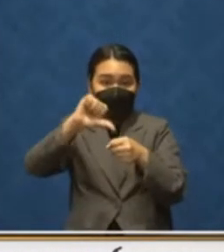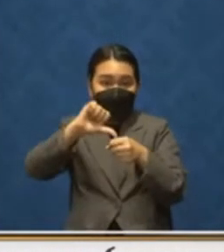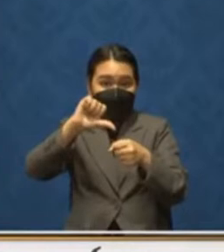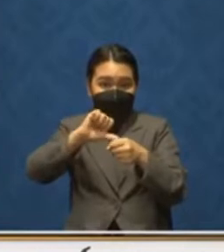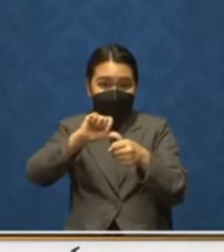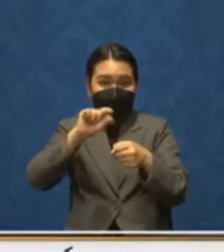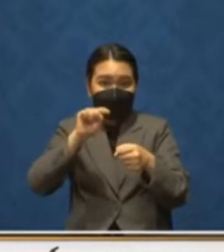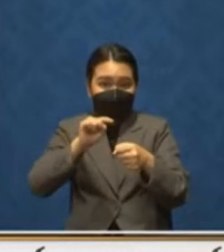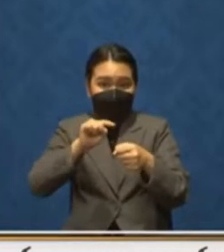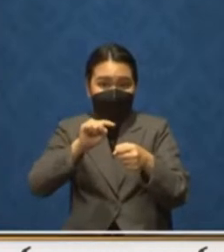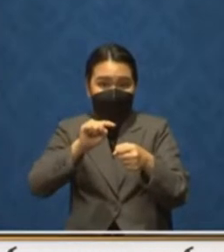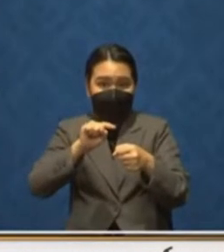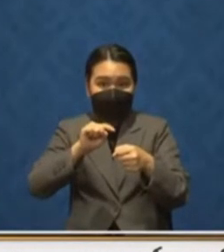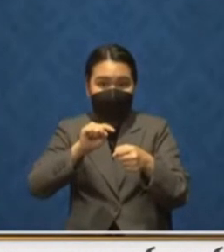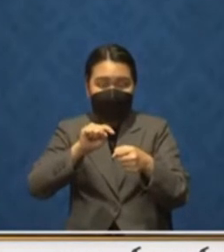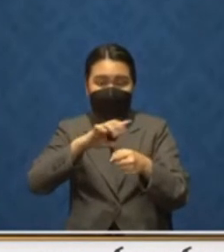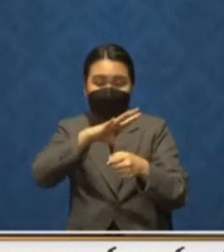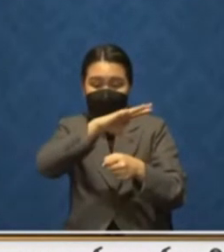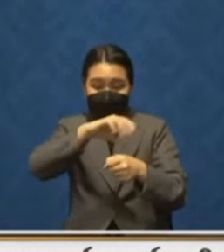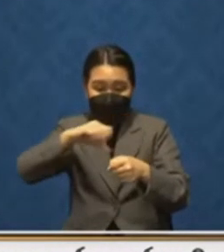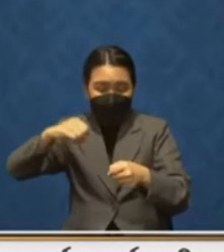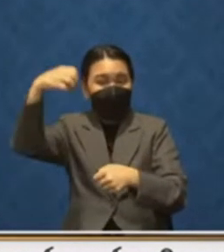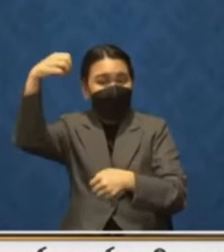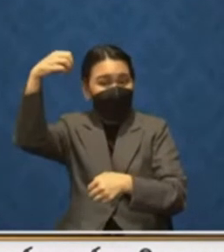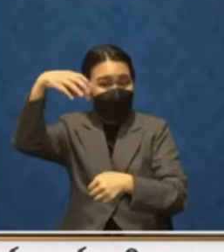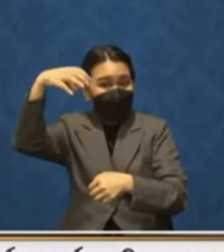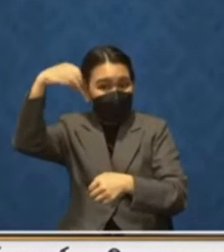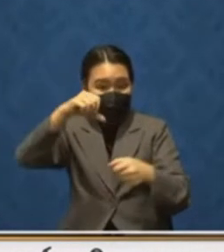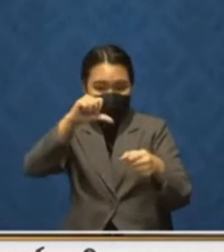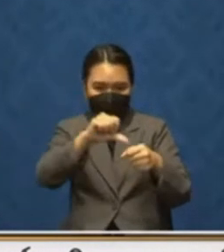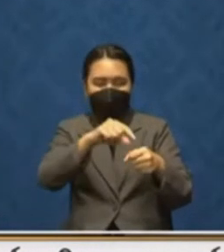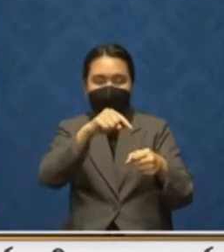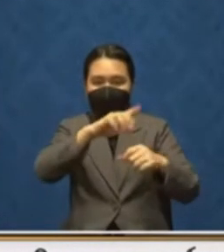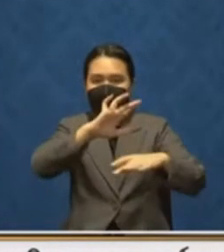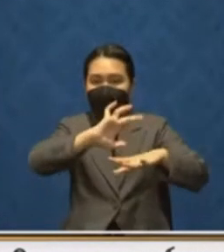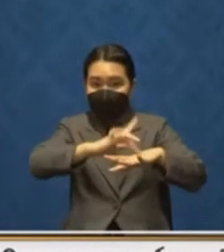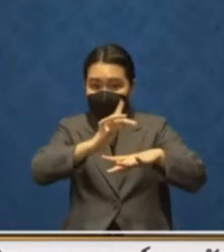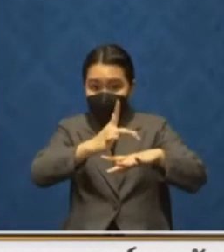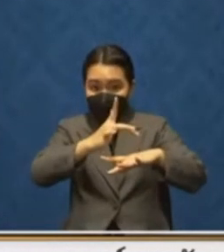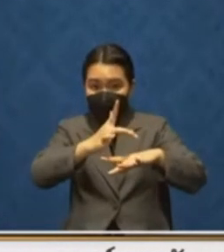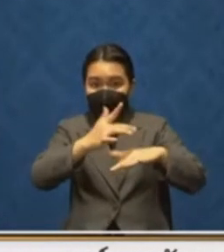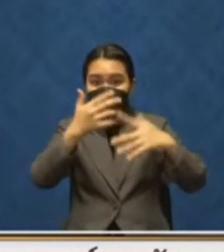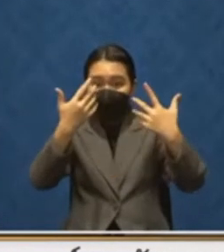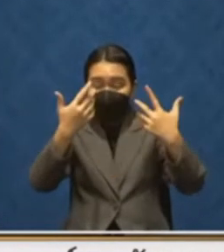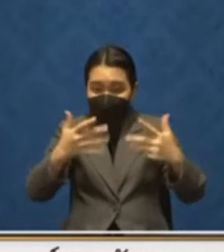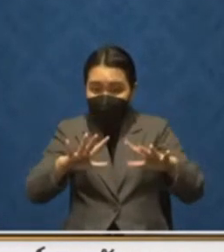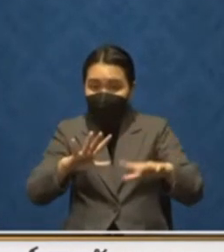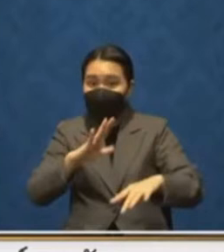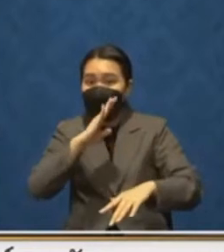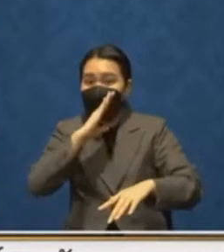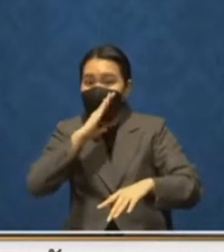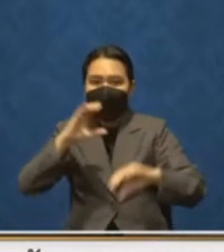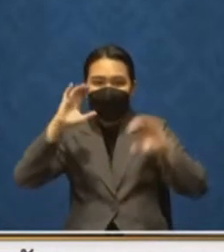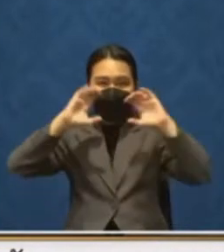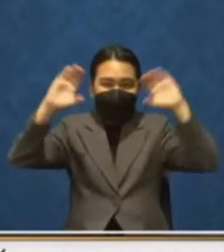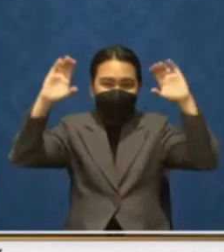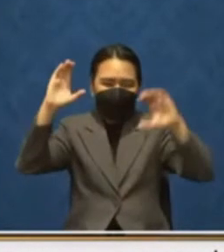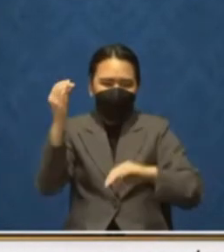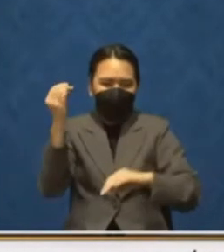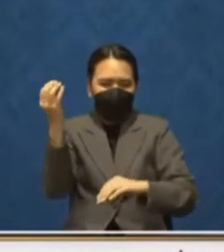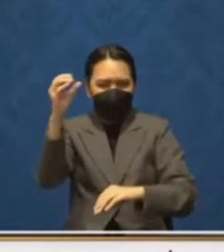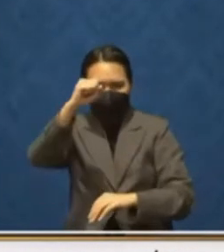ในการผลิตพลังงานไฟฟ้าคือก๊าซธรรมชาติครับอ่ะฮะซึ่งถ้าวันนี้รัฐบาลไม่โง่อะผมพูดอย่างนี้